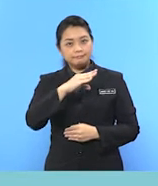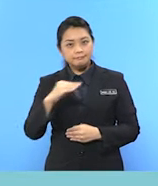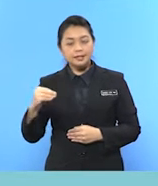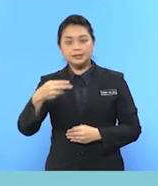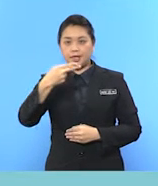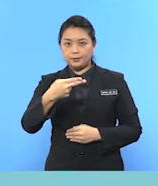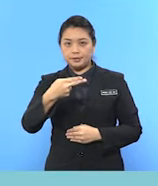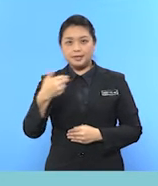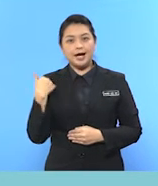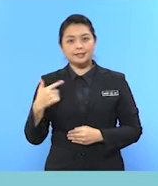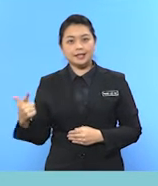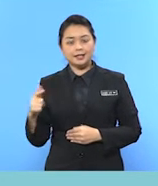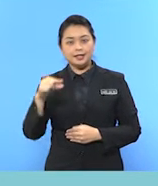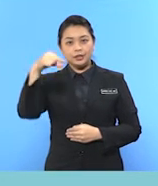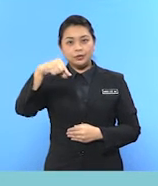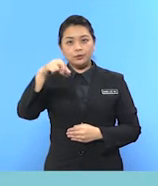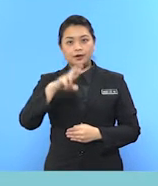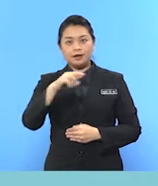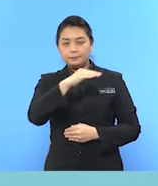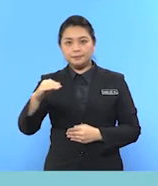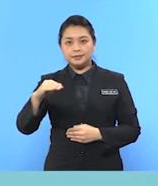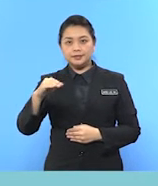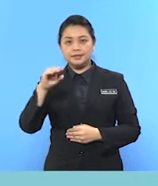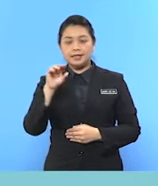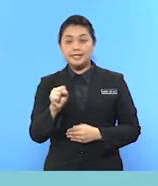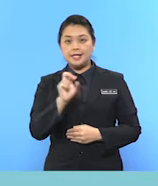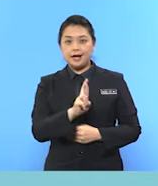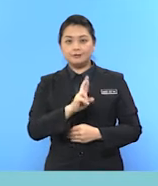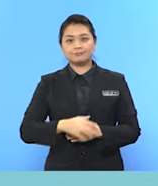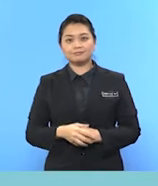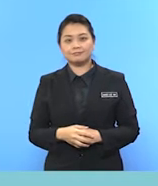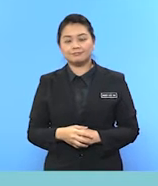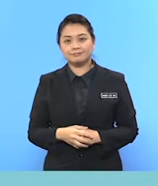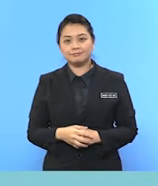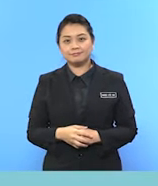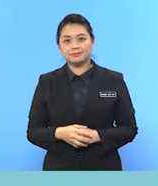Dan hipotenus ialah QS.